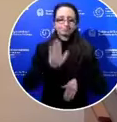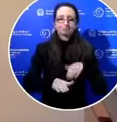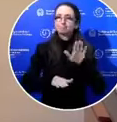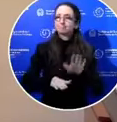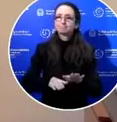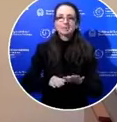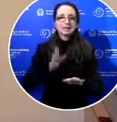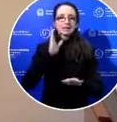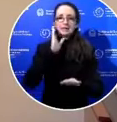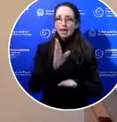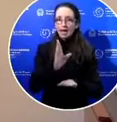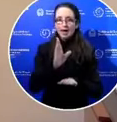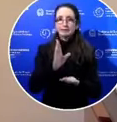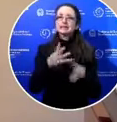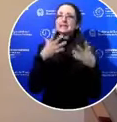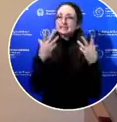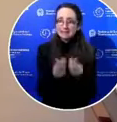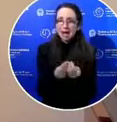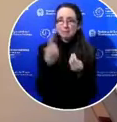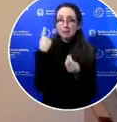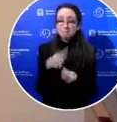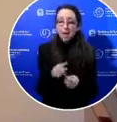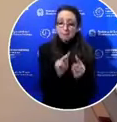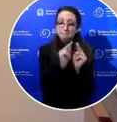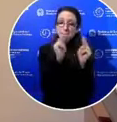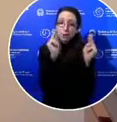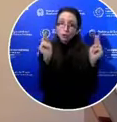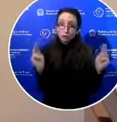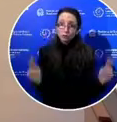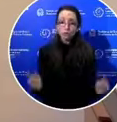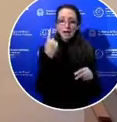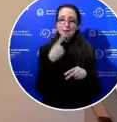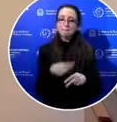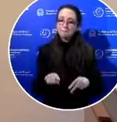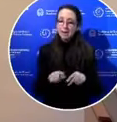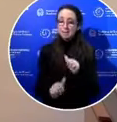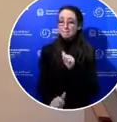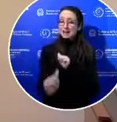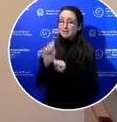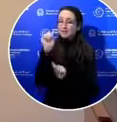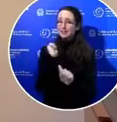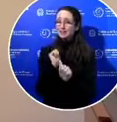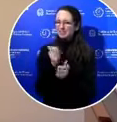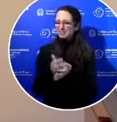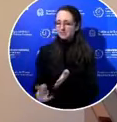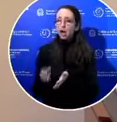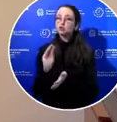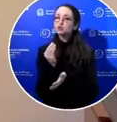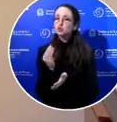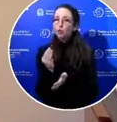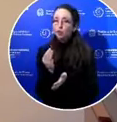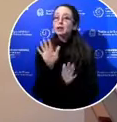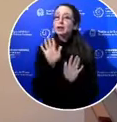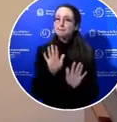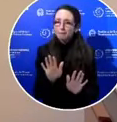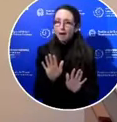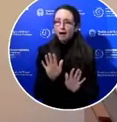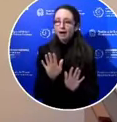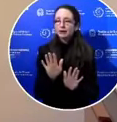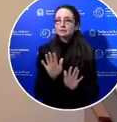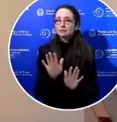non solo nella dinamica di una protezione, di una tutela, di una prevenzione dei disagi dei giovani, ma di una promozione di una